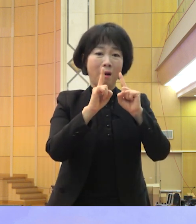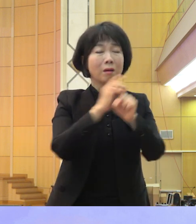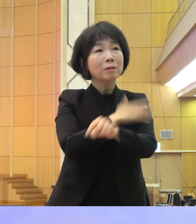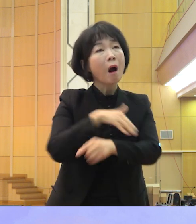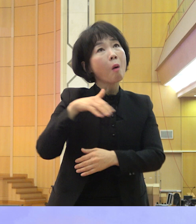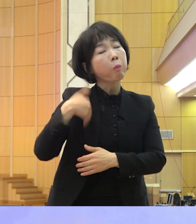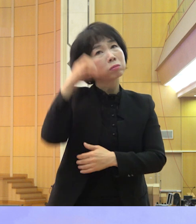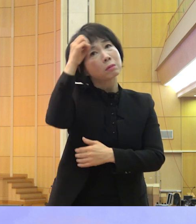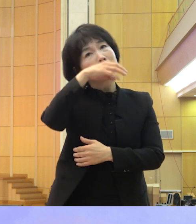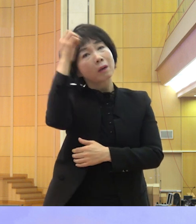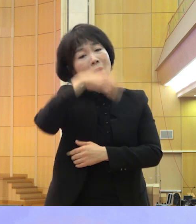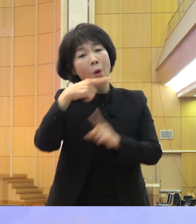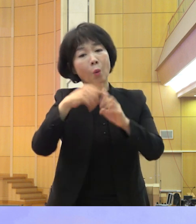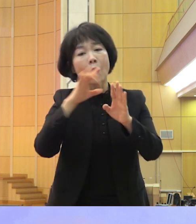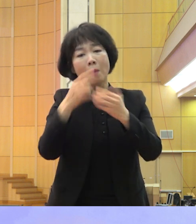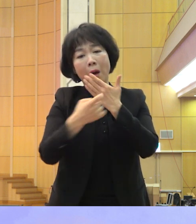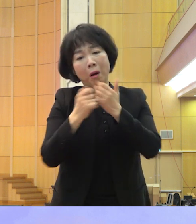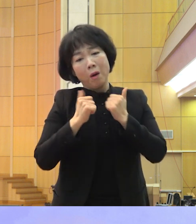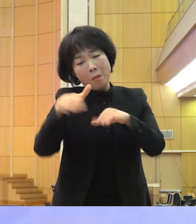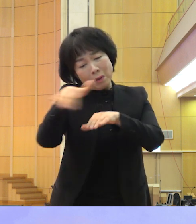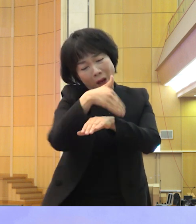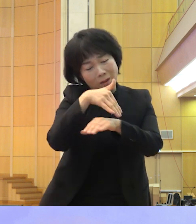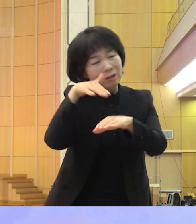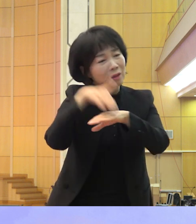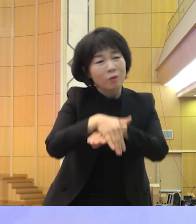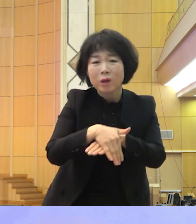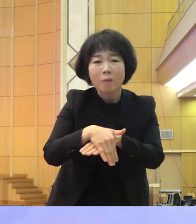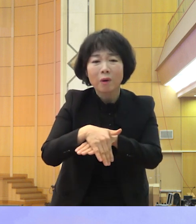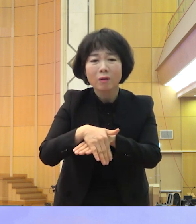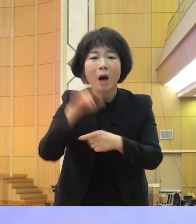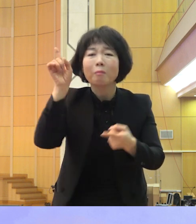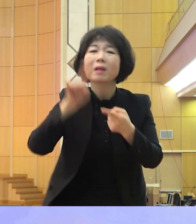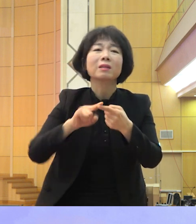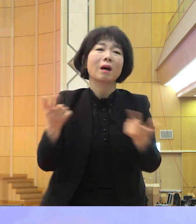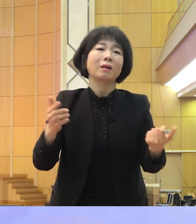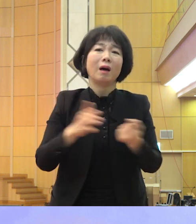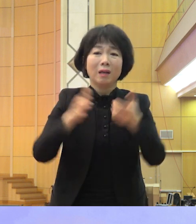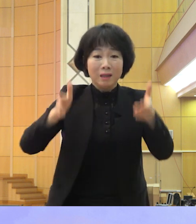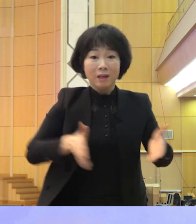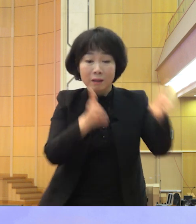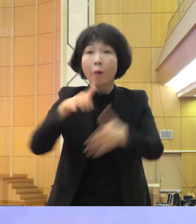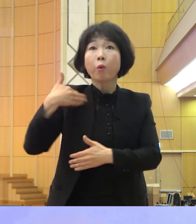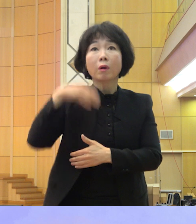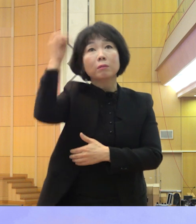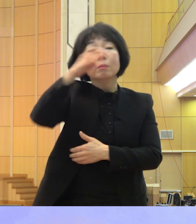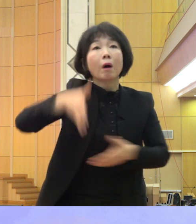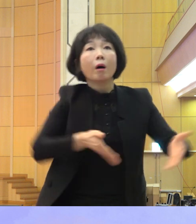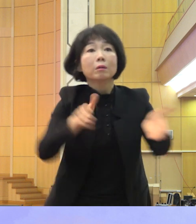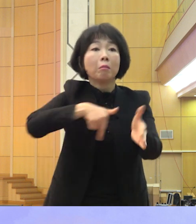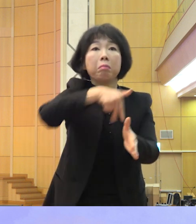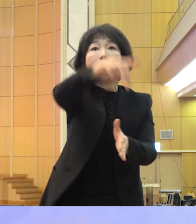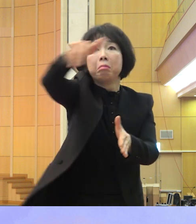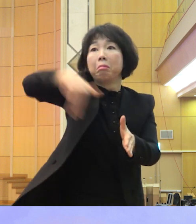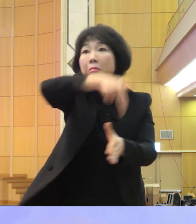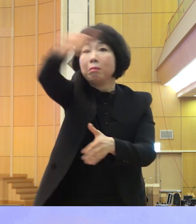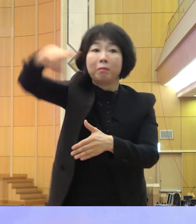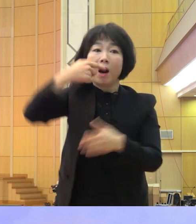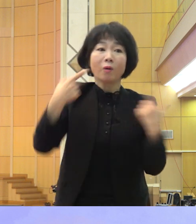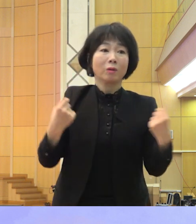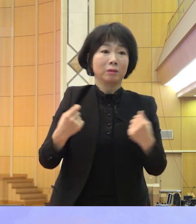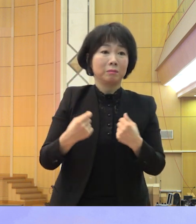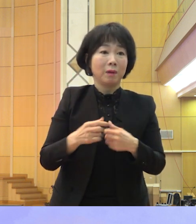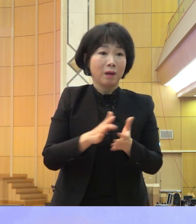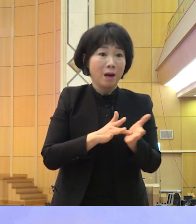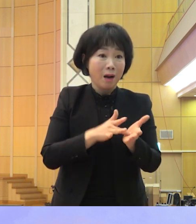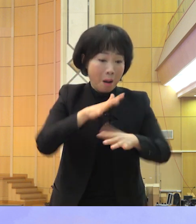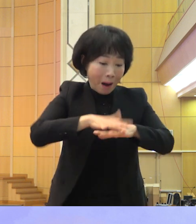아무것도 모른 채 그냥 교회만 왔다 갔다 믿는다고 하면 그것은 길을 모르고 걸어가는 사람 같고 방금 말했듯이 농약을 우유인